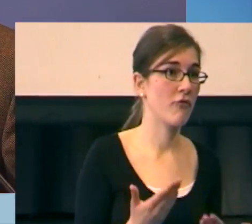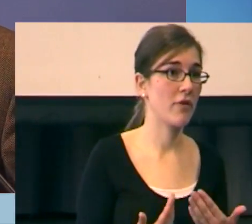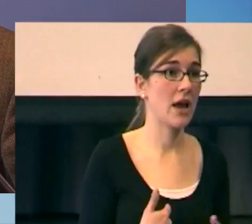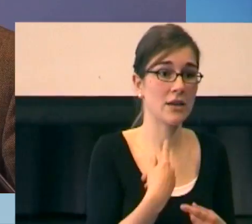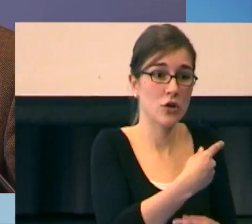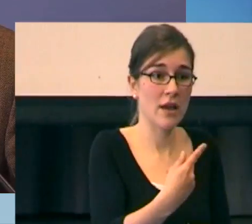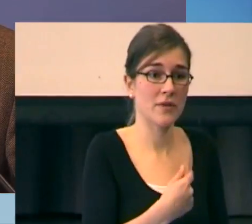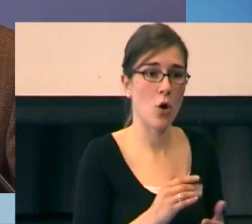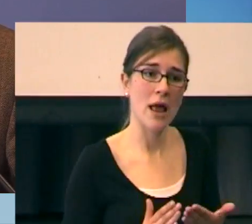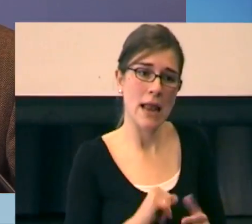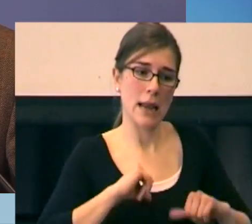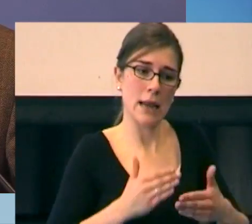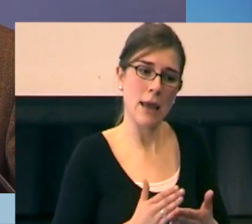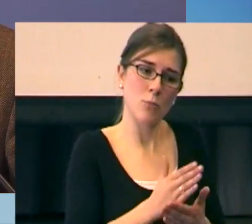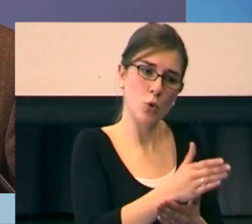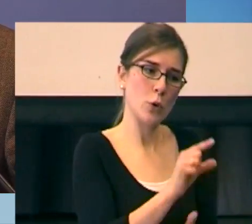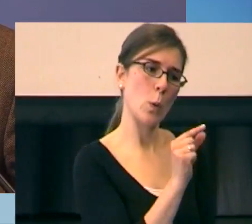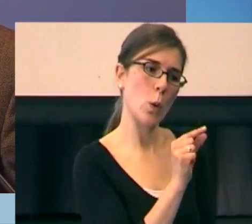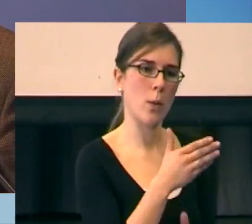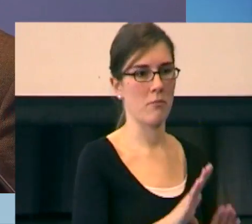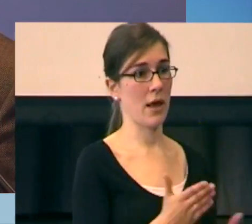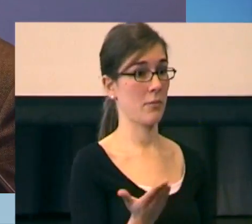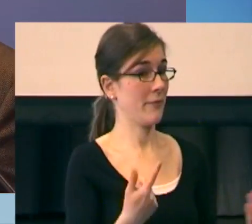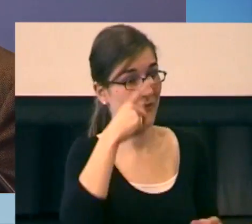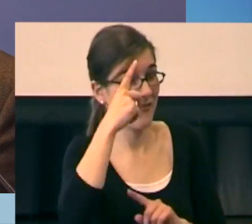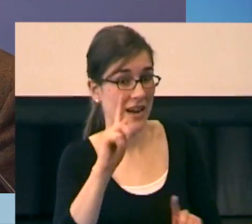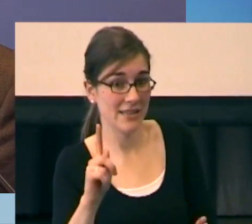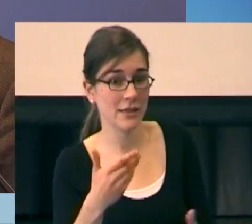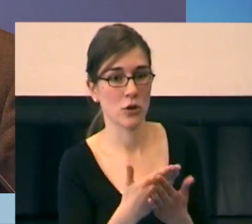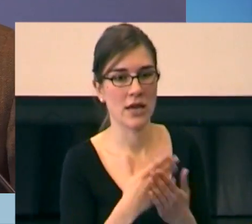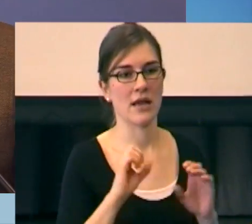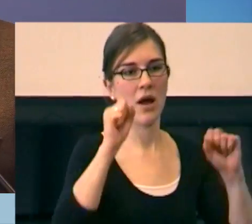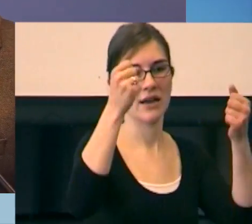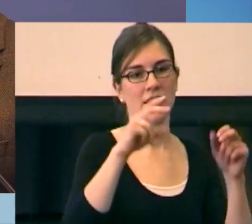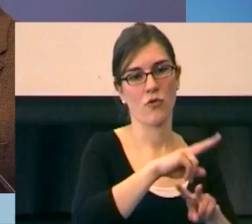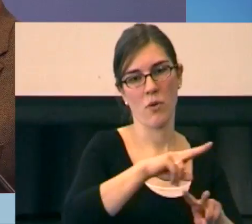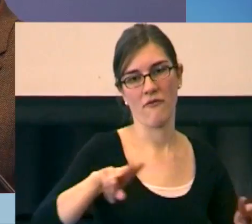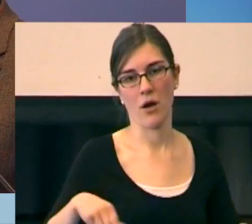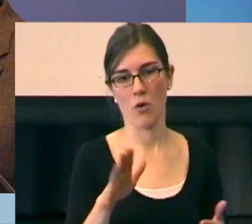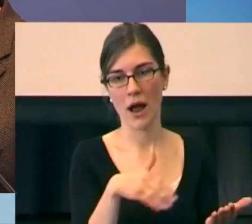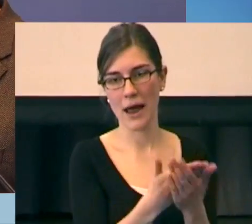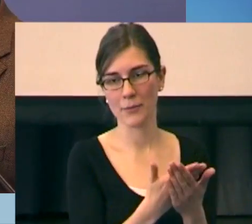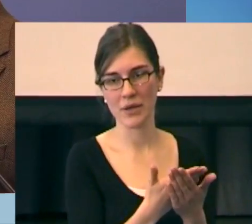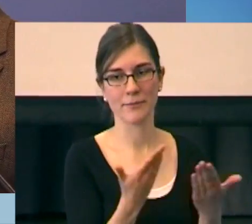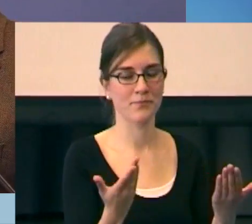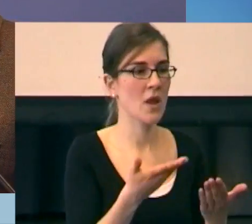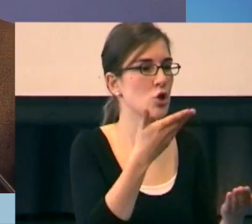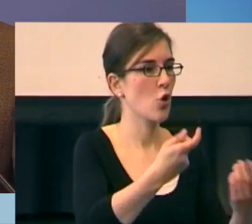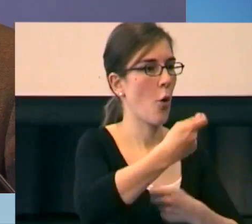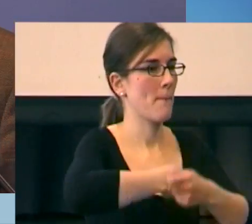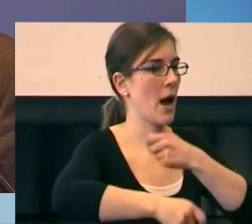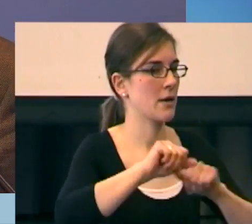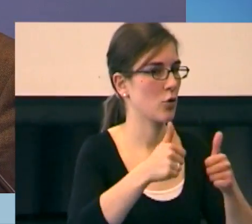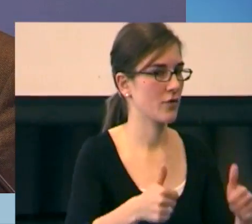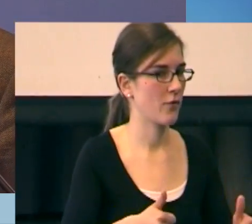lebenslang hinaus zögern. Diese aktive Überwachung ist eine Behandlungsform, die